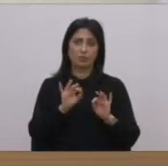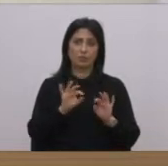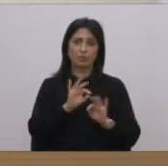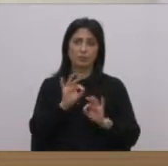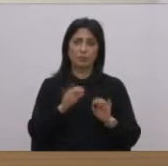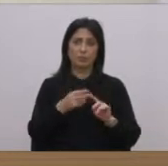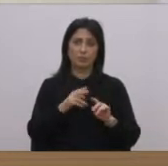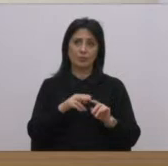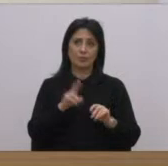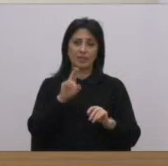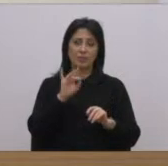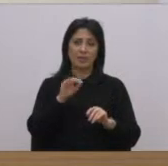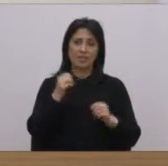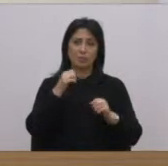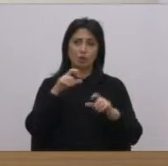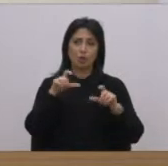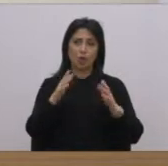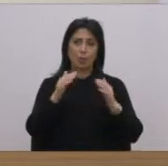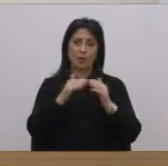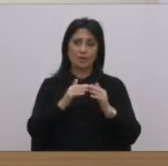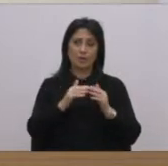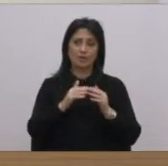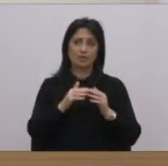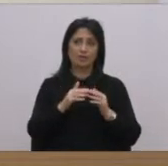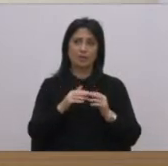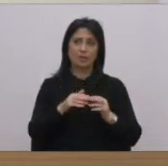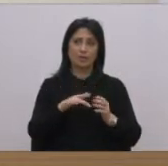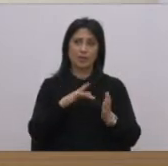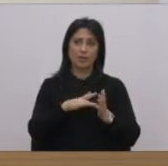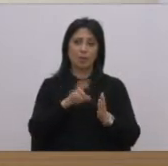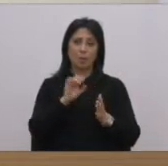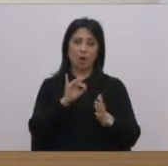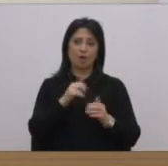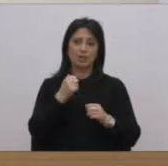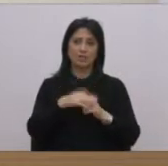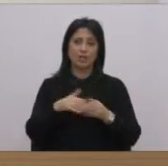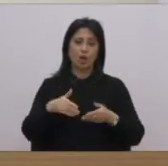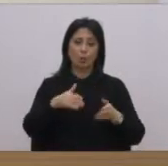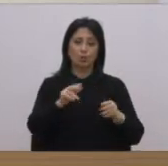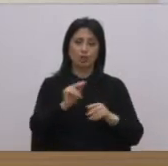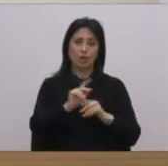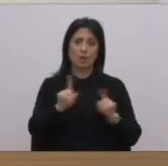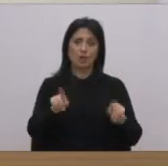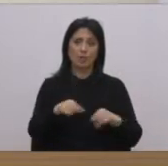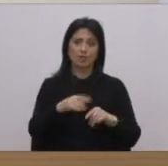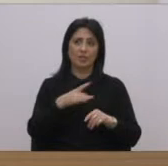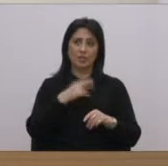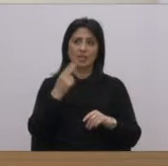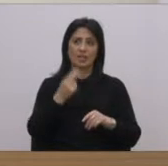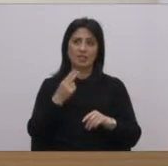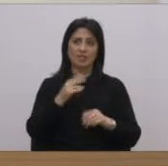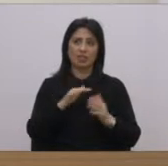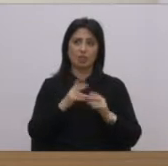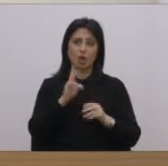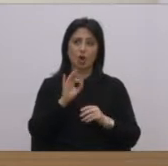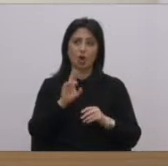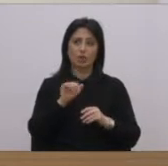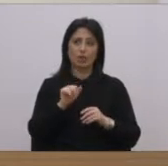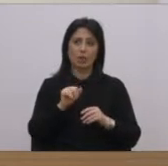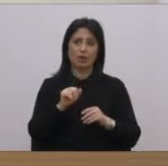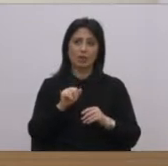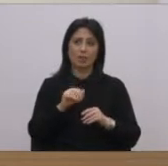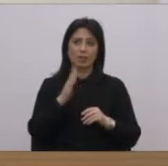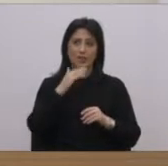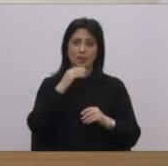TB, sare Tamanici, sportul complexiv și nebloba, calat bolnici centralul cu cis reabilitația, tetrițarul sopel coda și